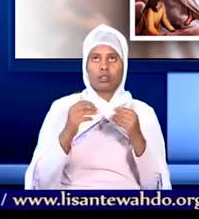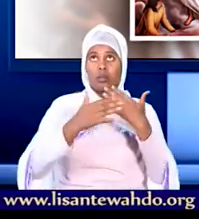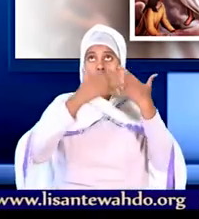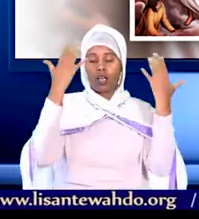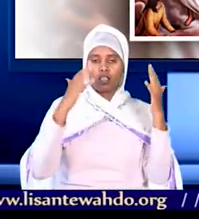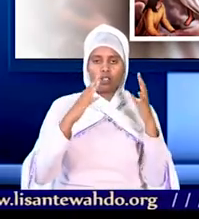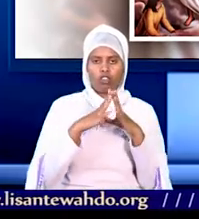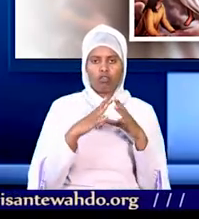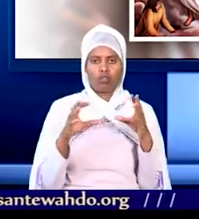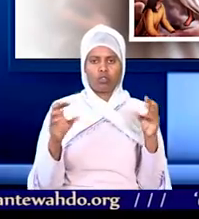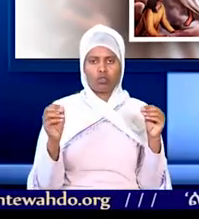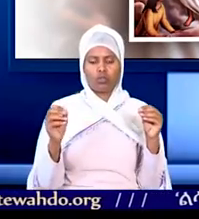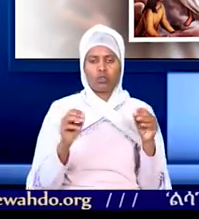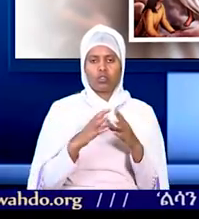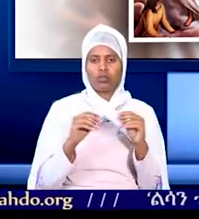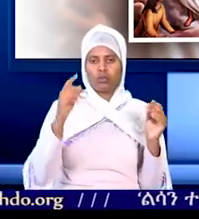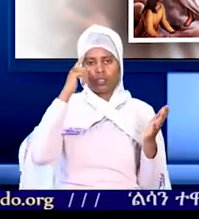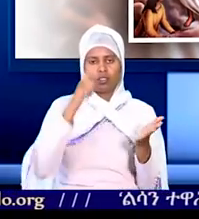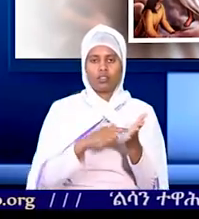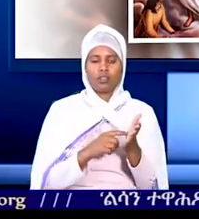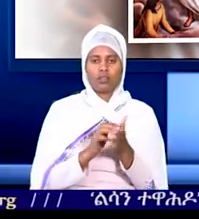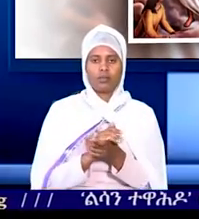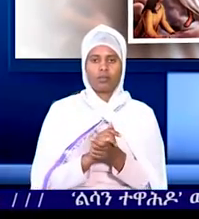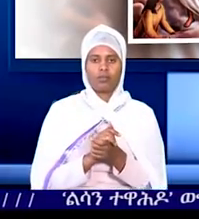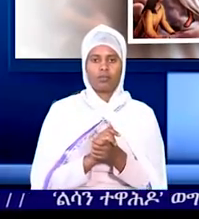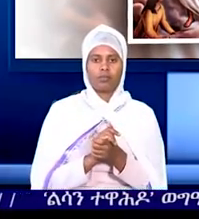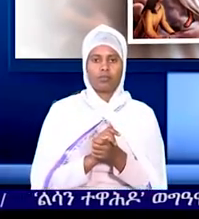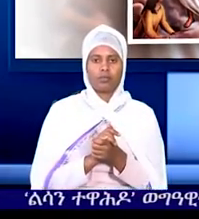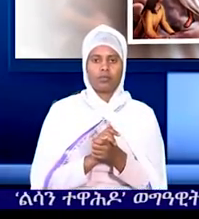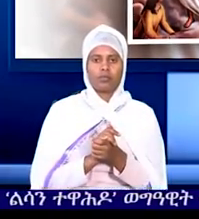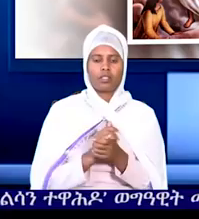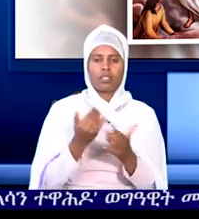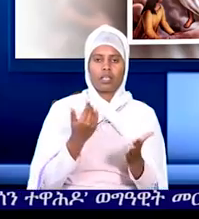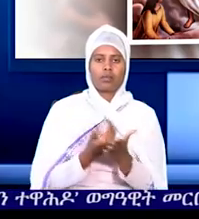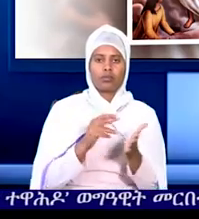ረኸበ ሙሶ ዝነበረ ብርሃን ተቀንጠጠ ሙሶም ዝነበረ ብርሃን ተቀንጠጠ